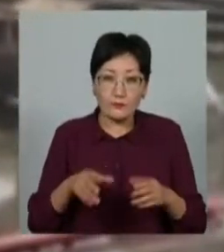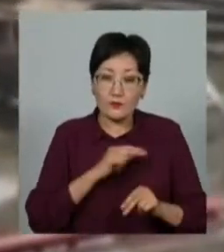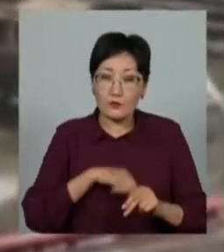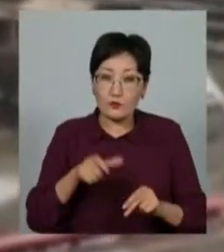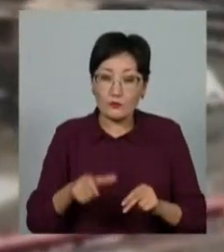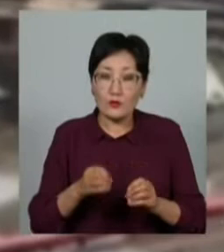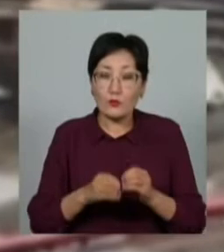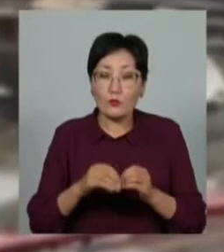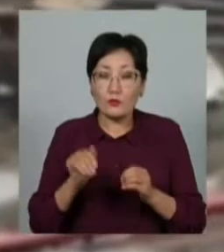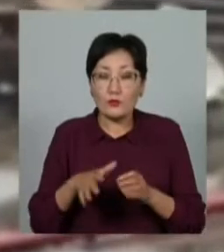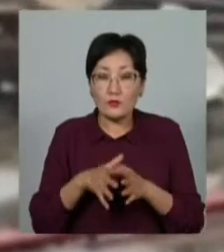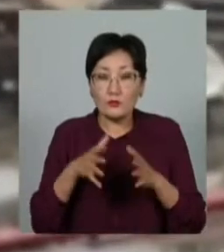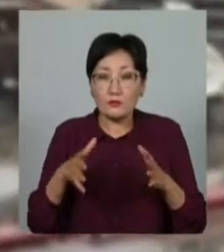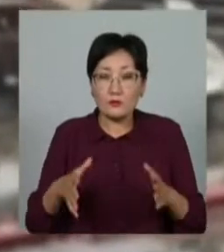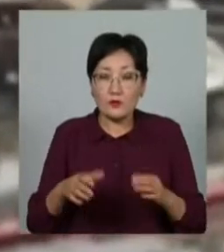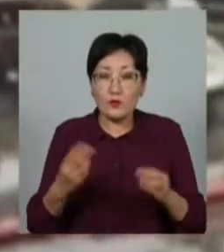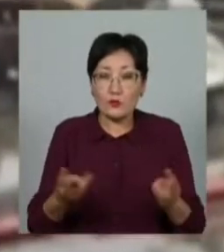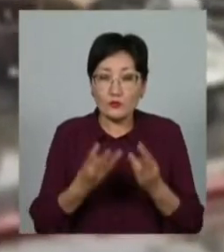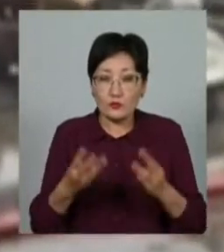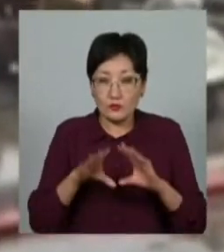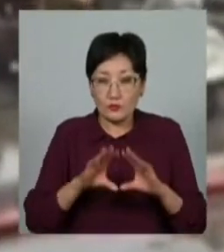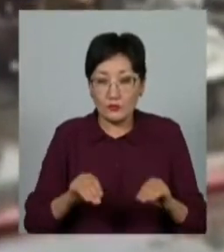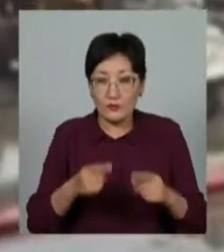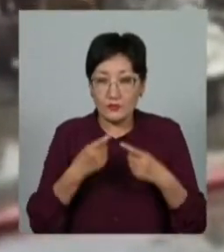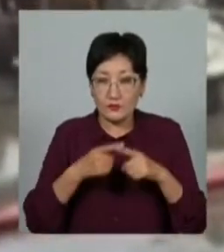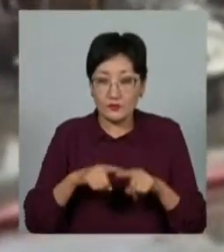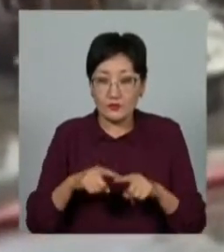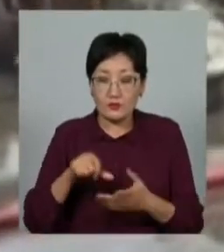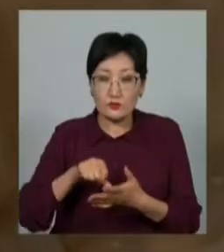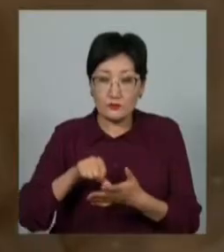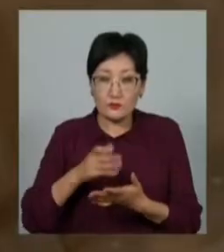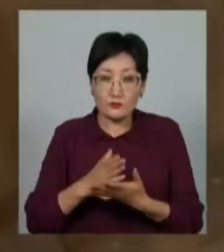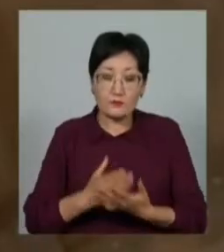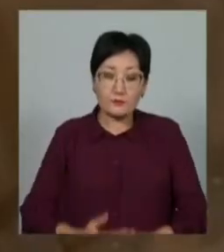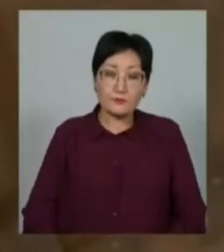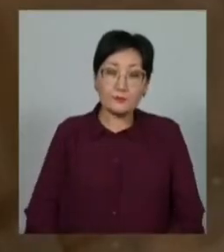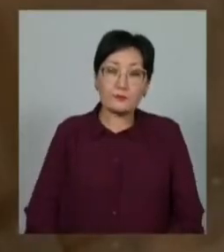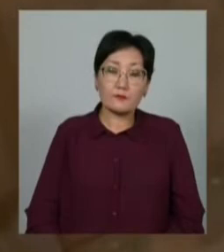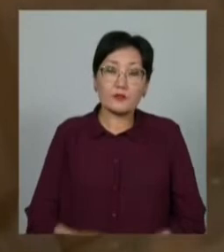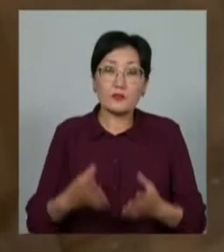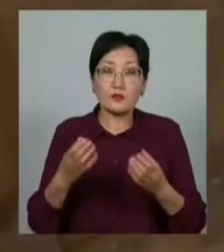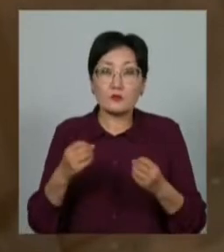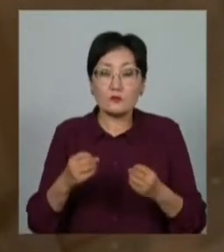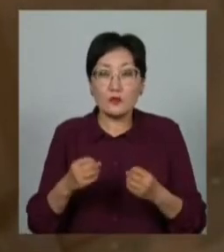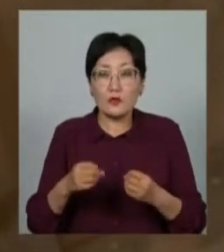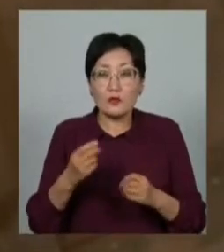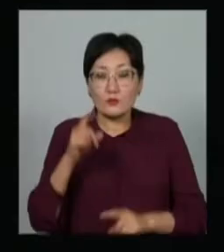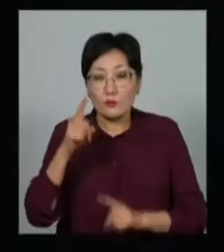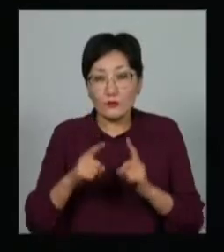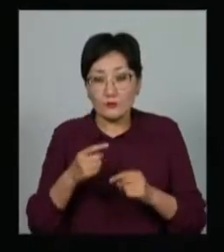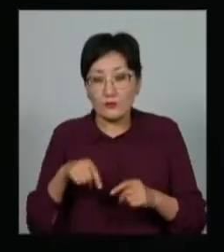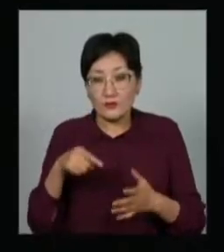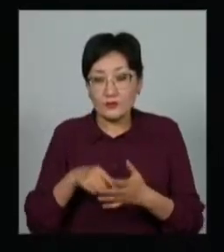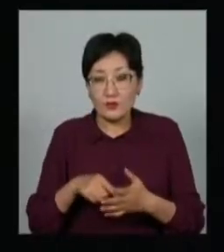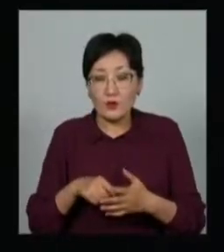мен 10-нан астам өрт сөндіру техникалары жұмылдырылды. Бұдан бөлек Теміртау қаласындағы